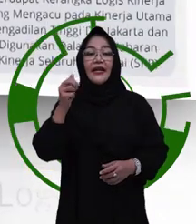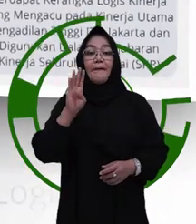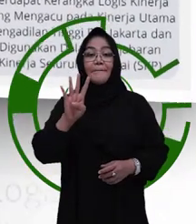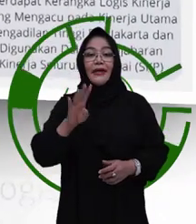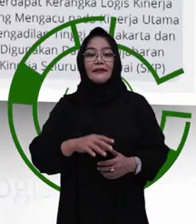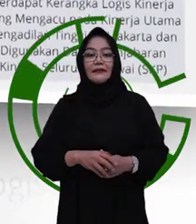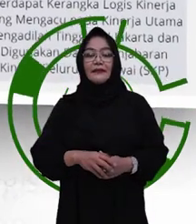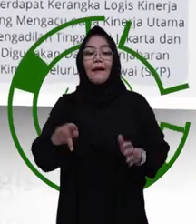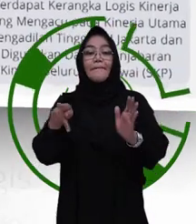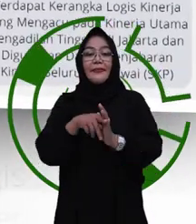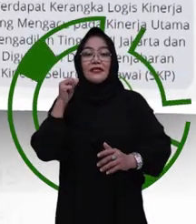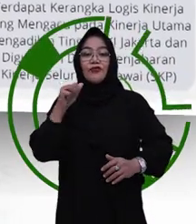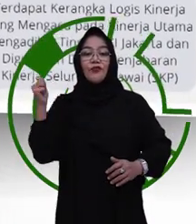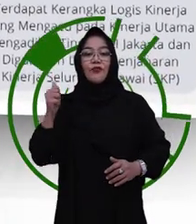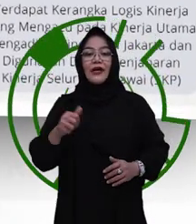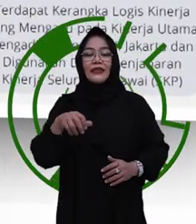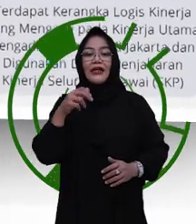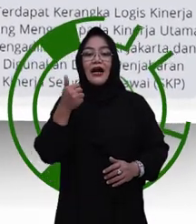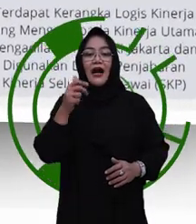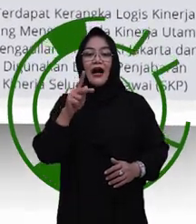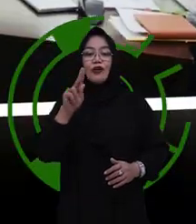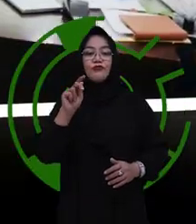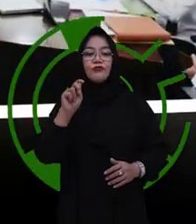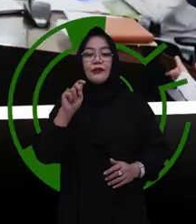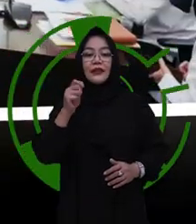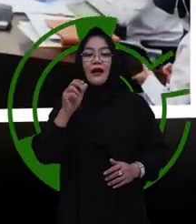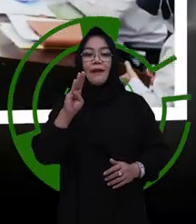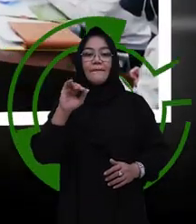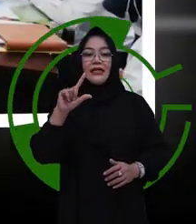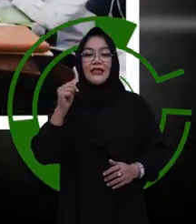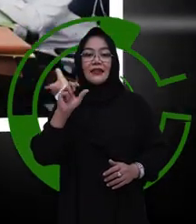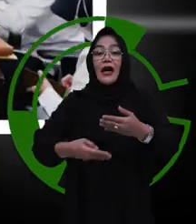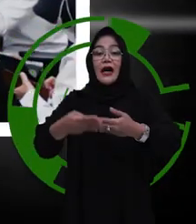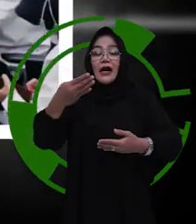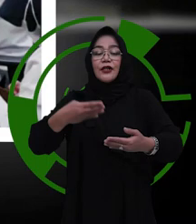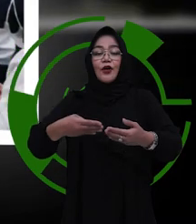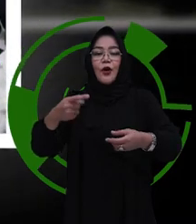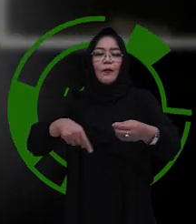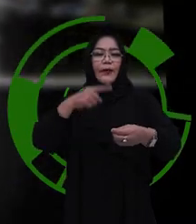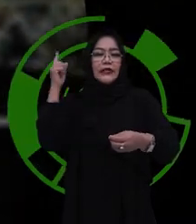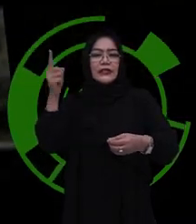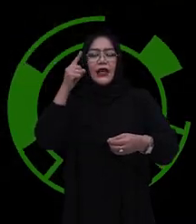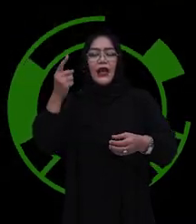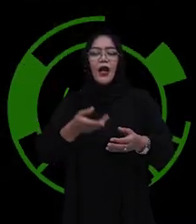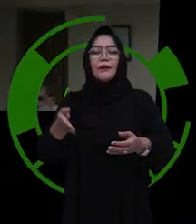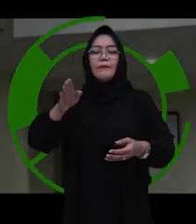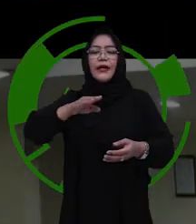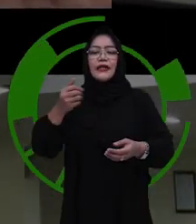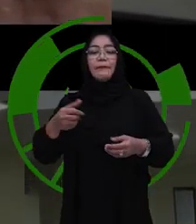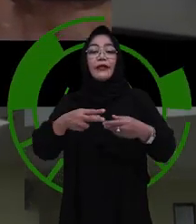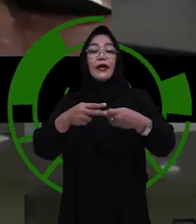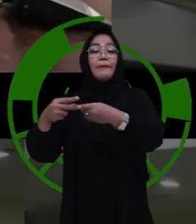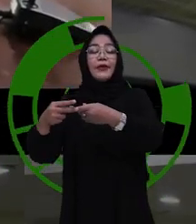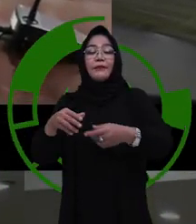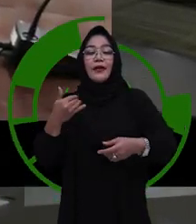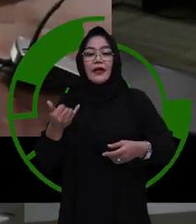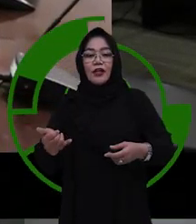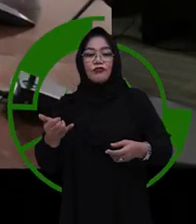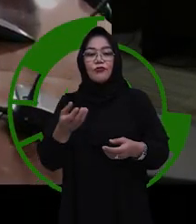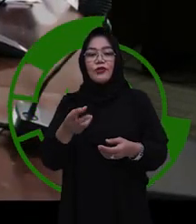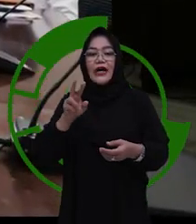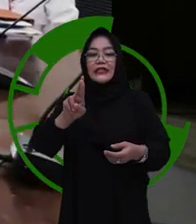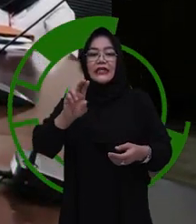terupdate. Area 4, penguatan akuntabilitas. Dokumen perencanaan selalu melibatkan pimpinan dan telah direview sesuai